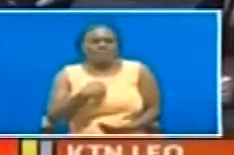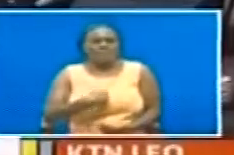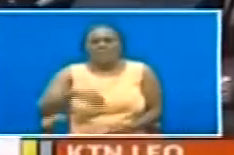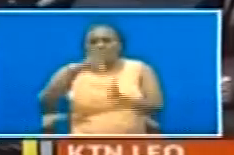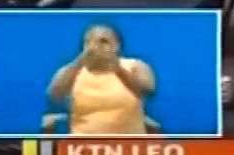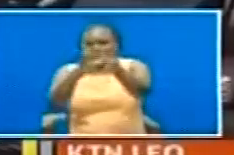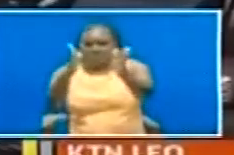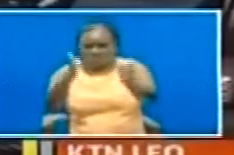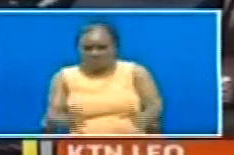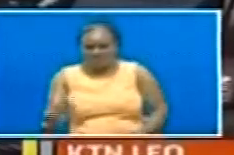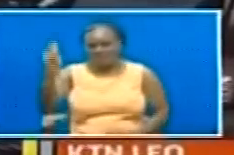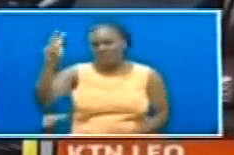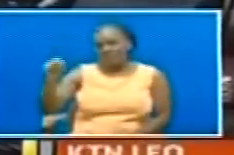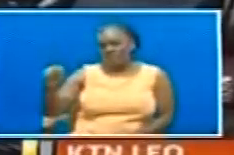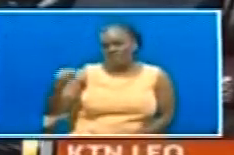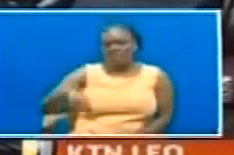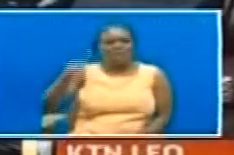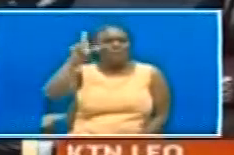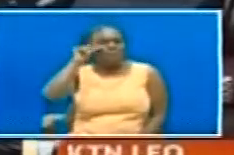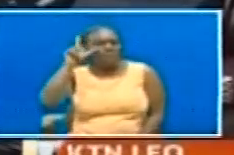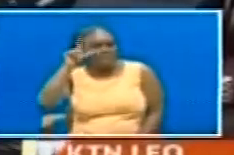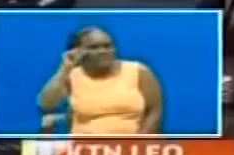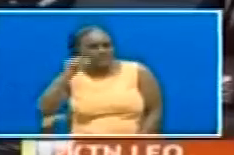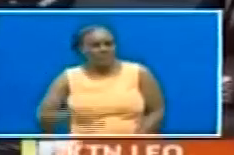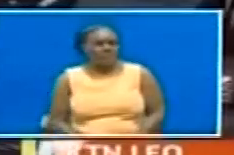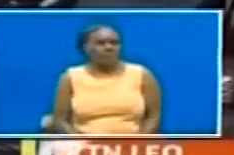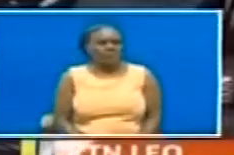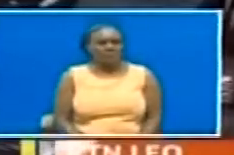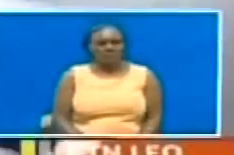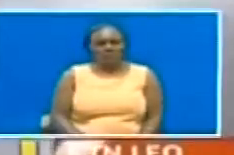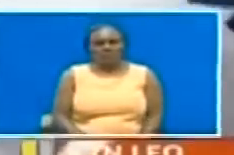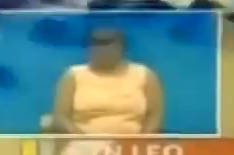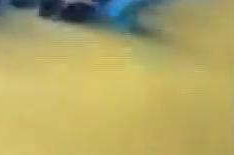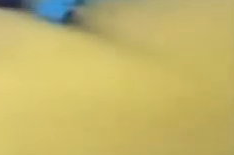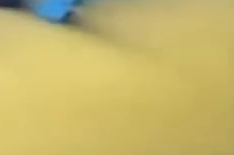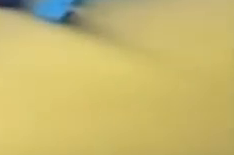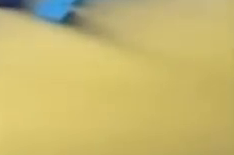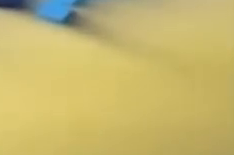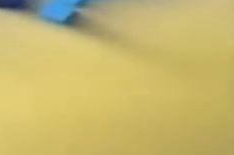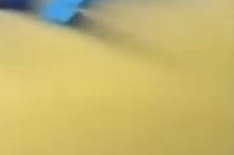John Juma, KTN, Mbungoni, Mtopanga, kaunti ya Mombasa.